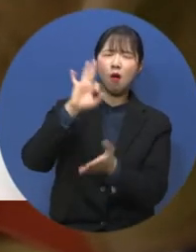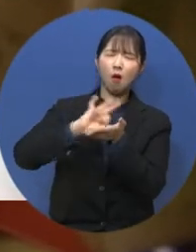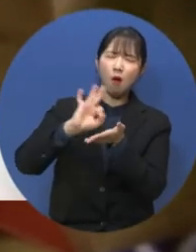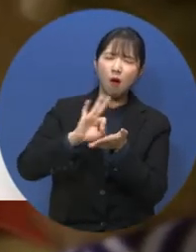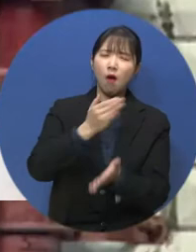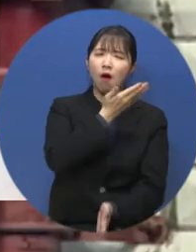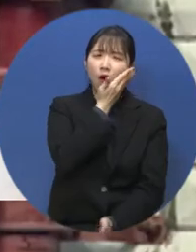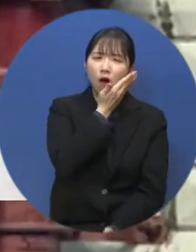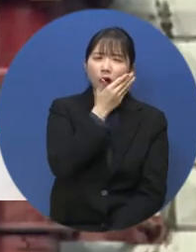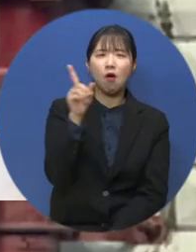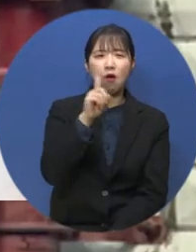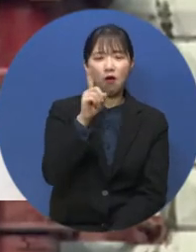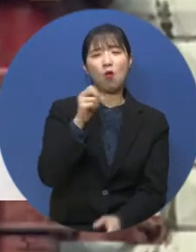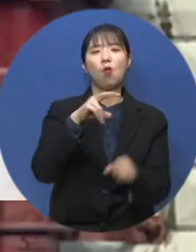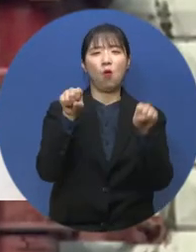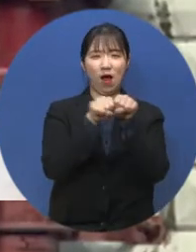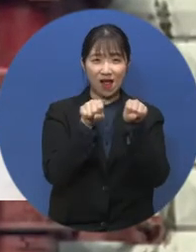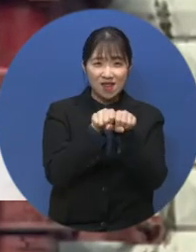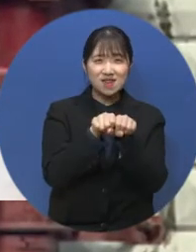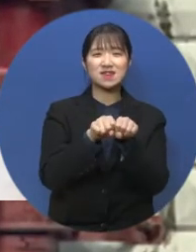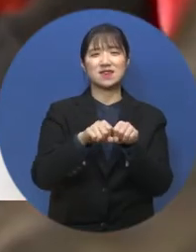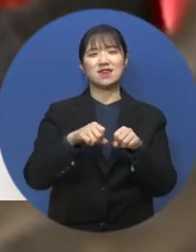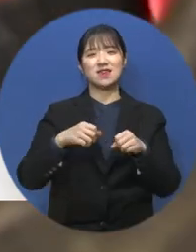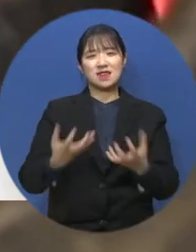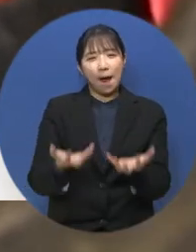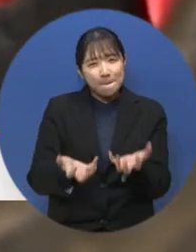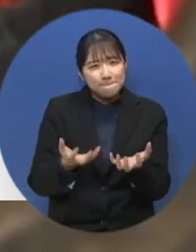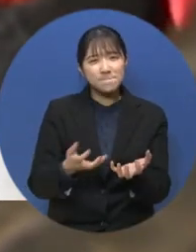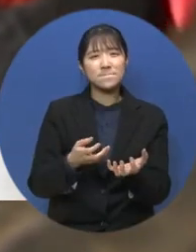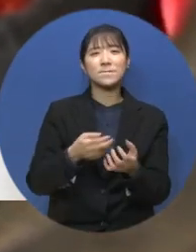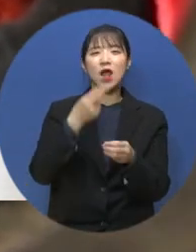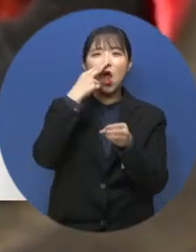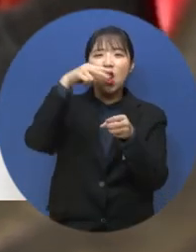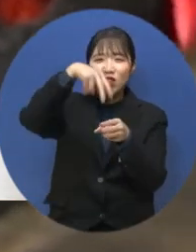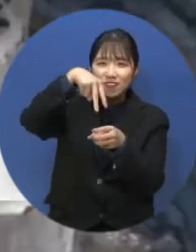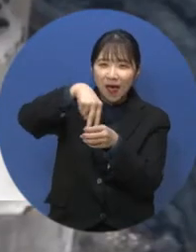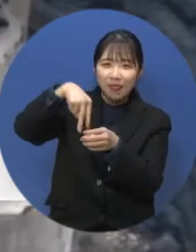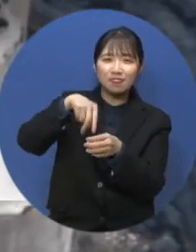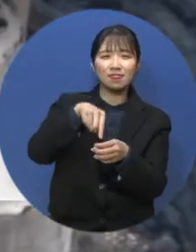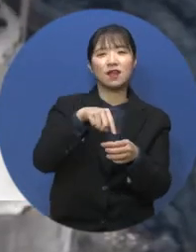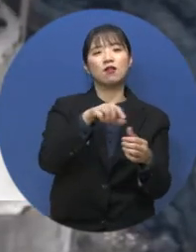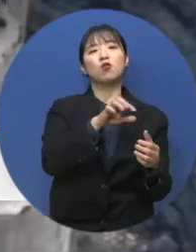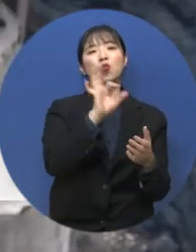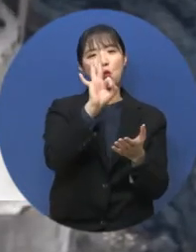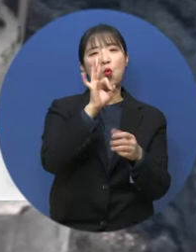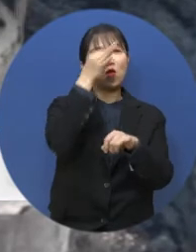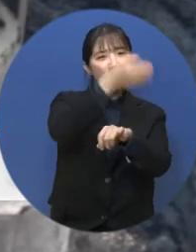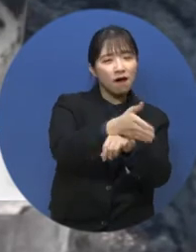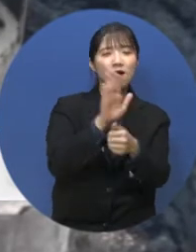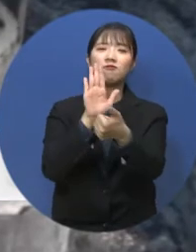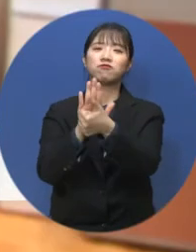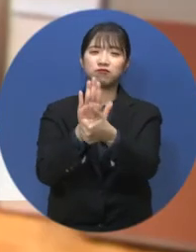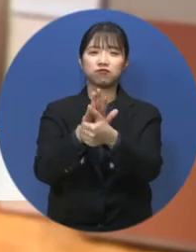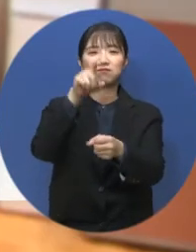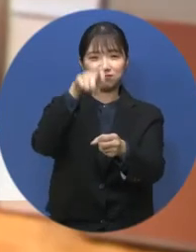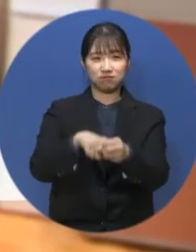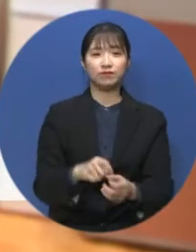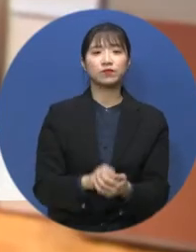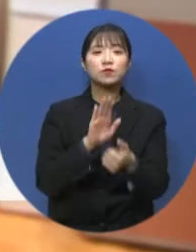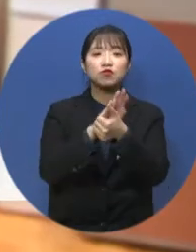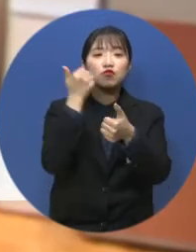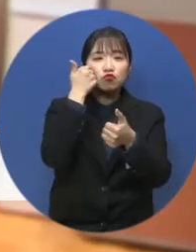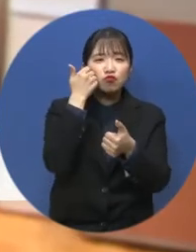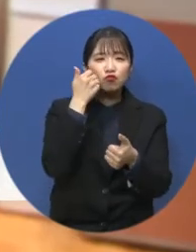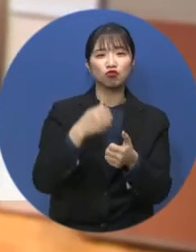전기 도시 가스 지역난방 연탄 등을 구입할 수 있도록 지원하는 제도입니다 지원대상은